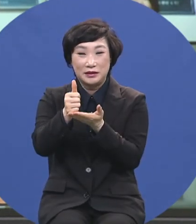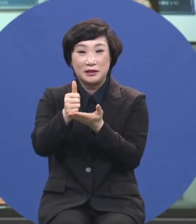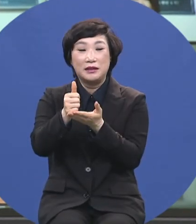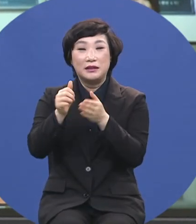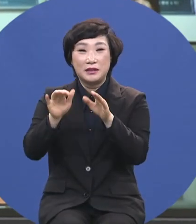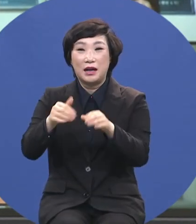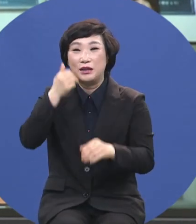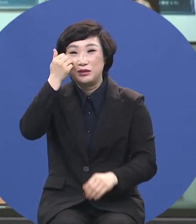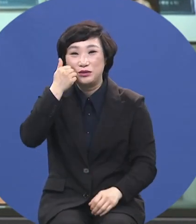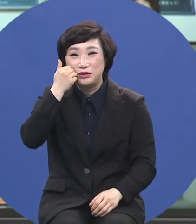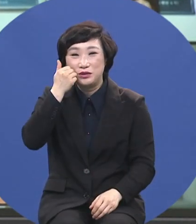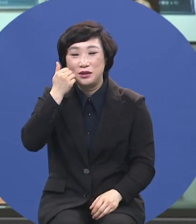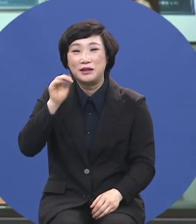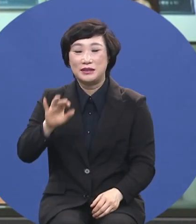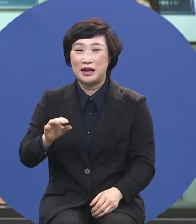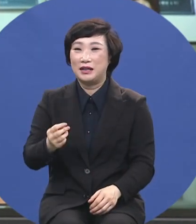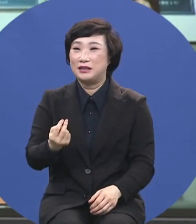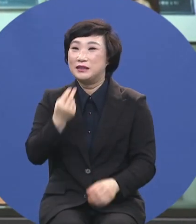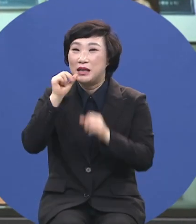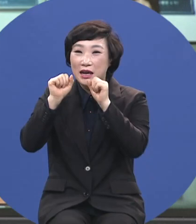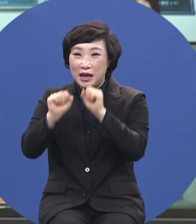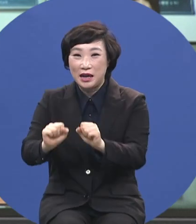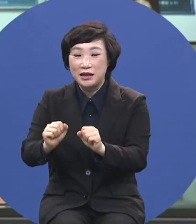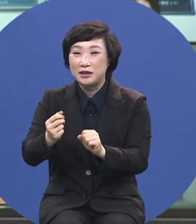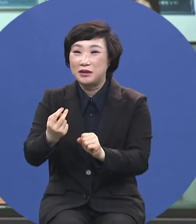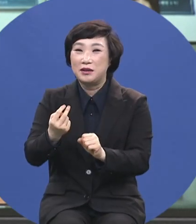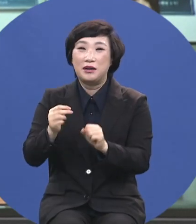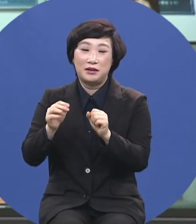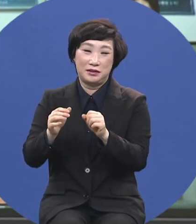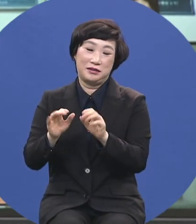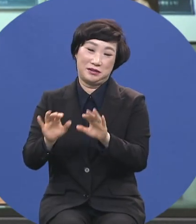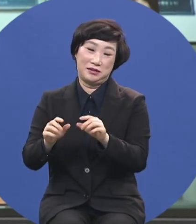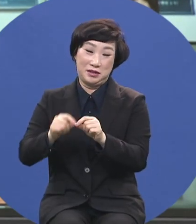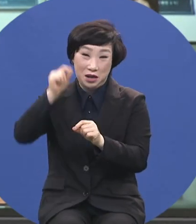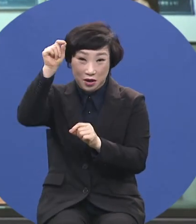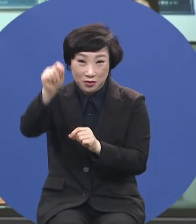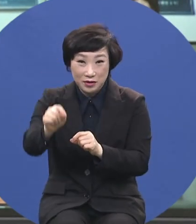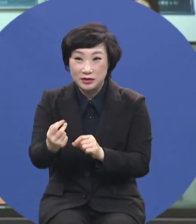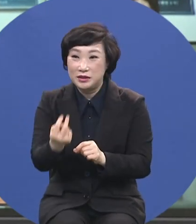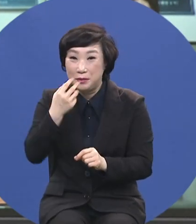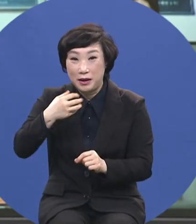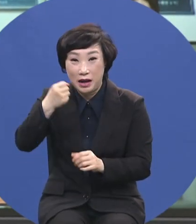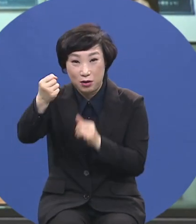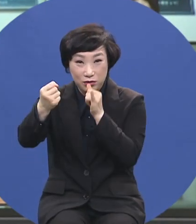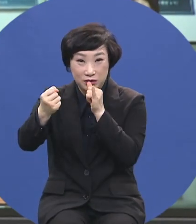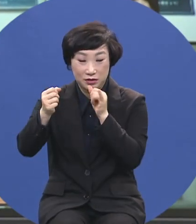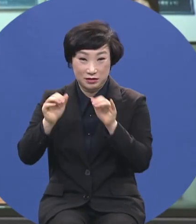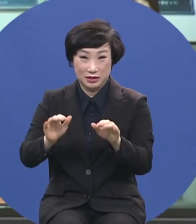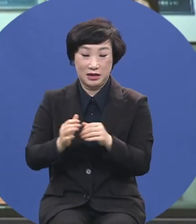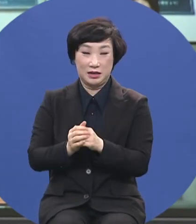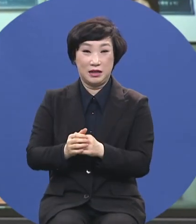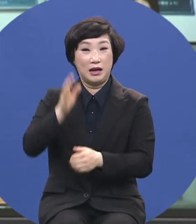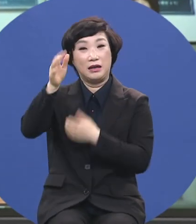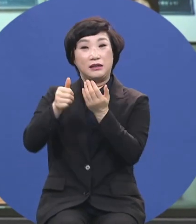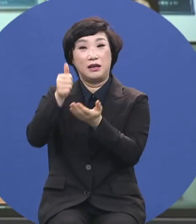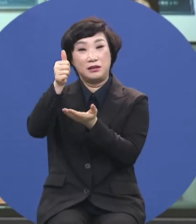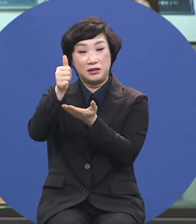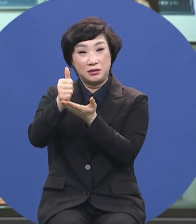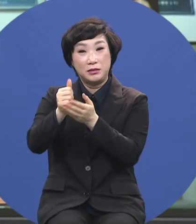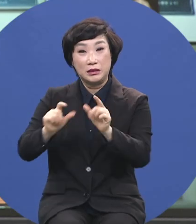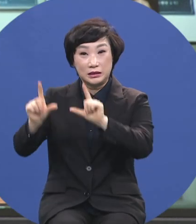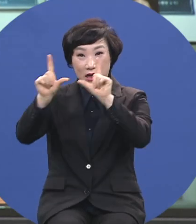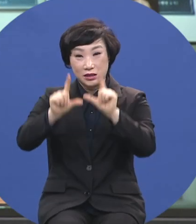영원한 생명을 가지셨기에 그래서 하나님은